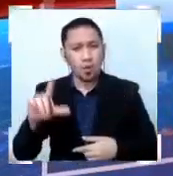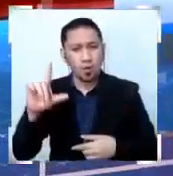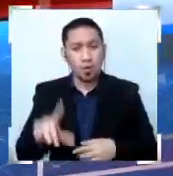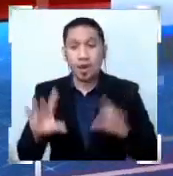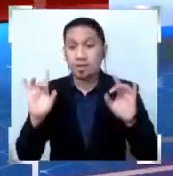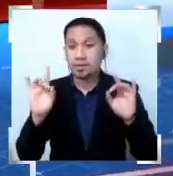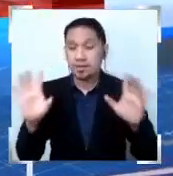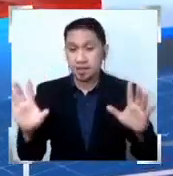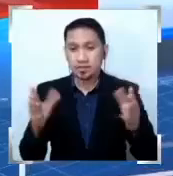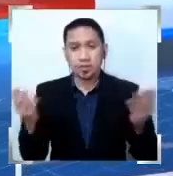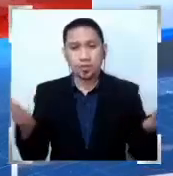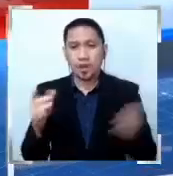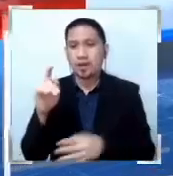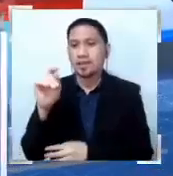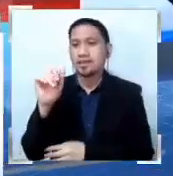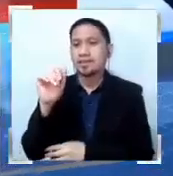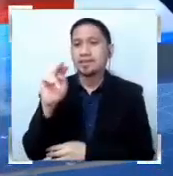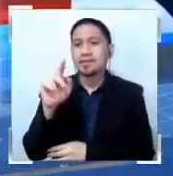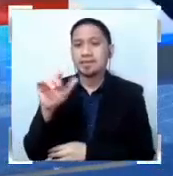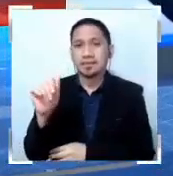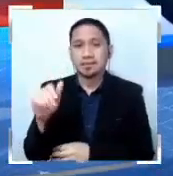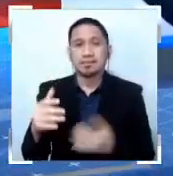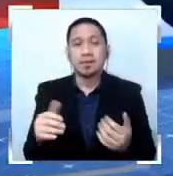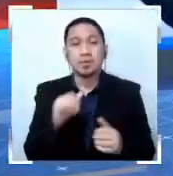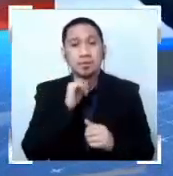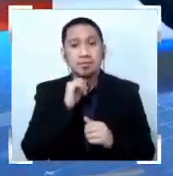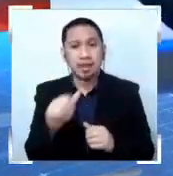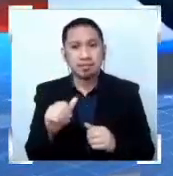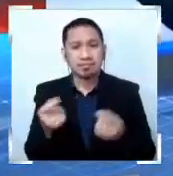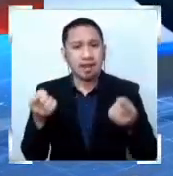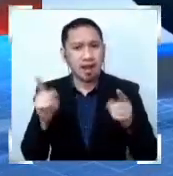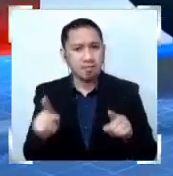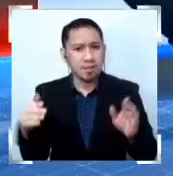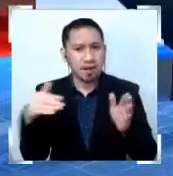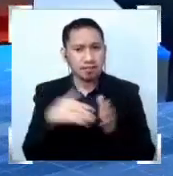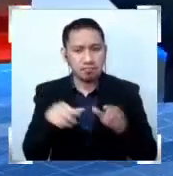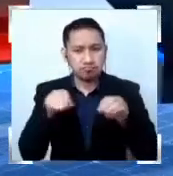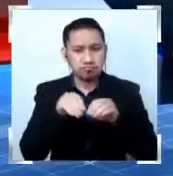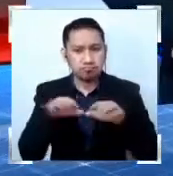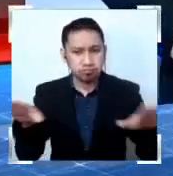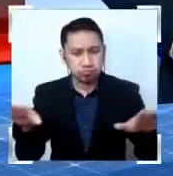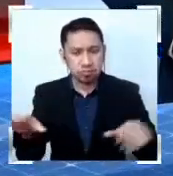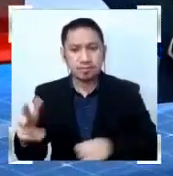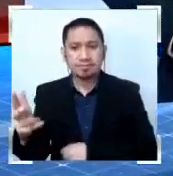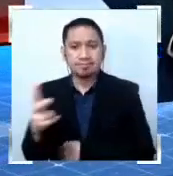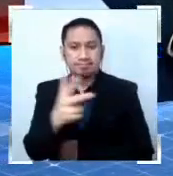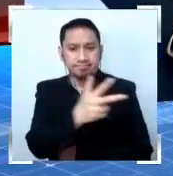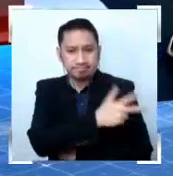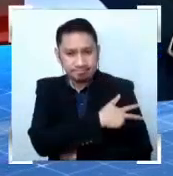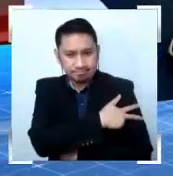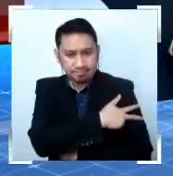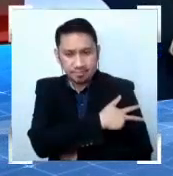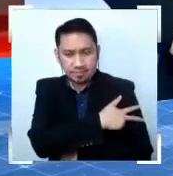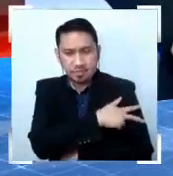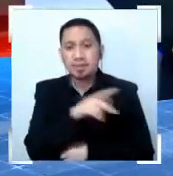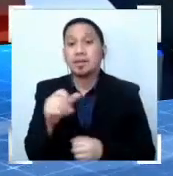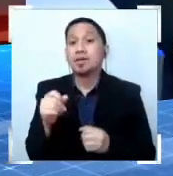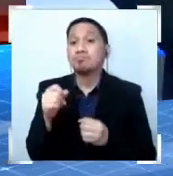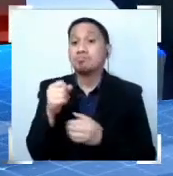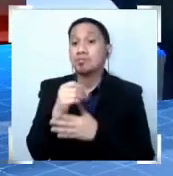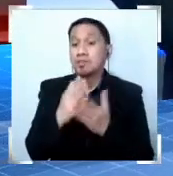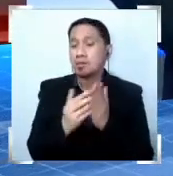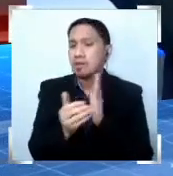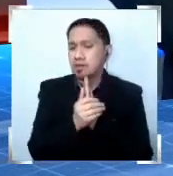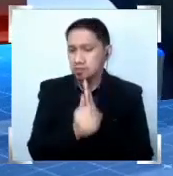bansa. Pero para hindi ulit magka-surge ng mga kaso, booster shots pa rin ang hinihirit ng ilang eksperto. Kung kailan